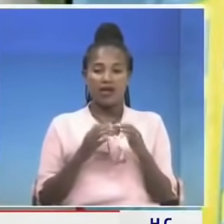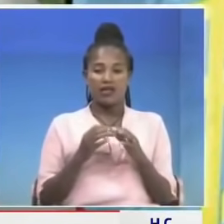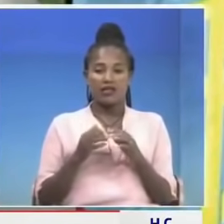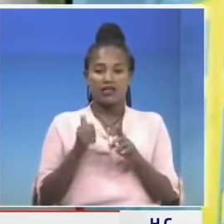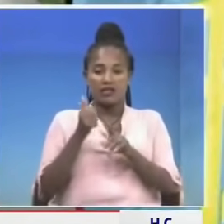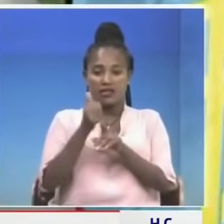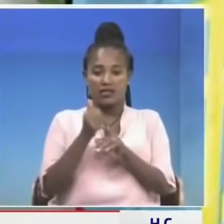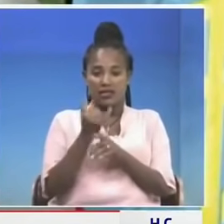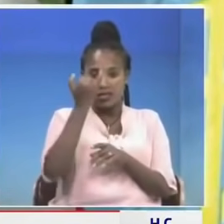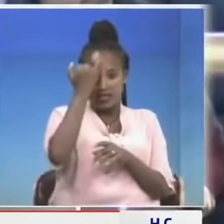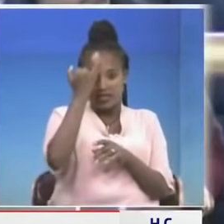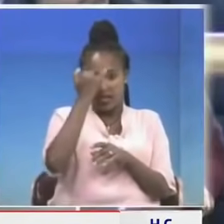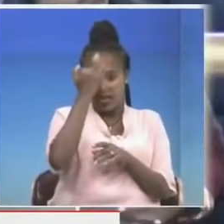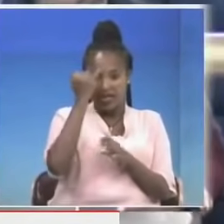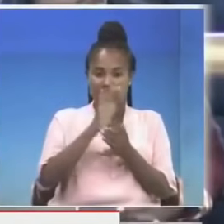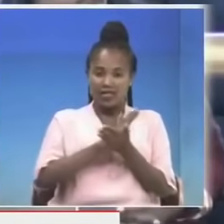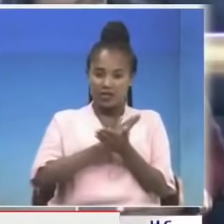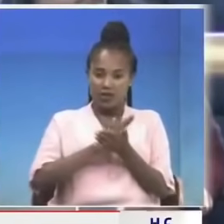አሊያም